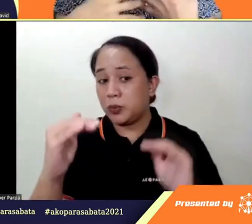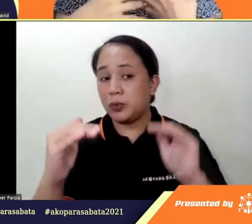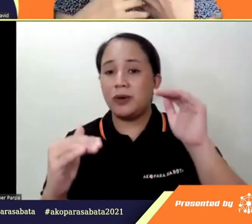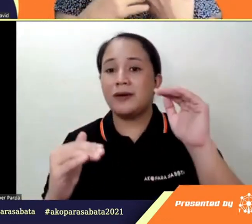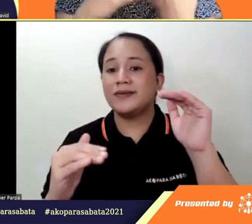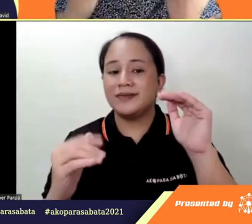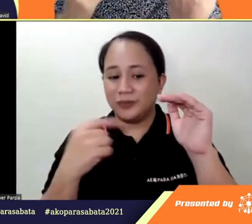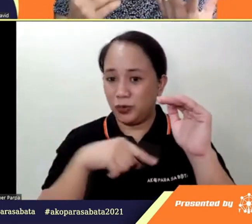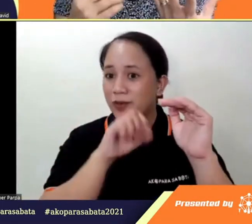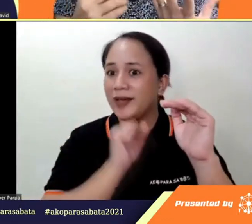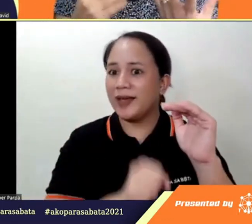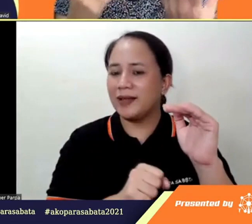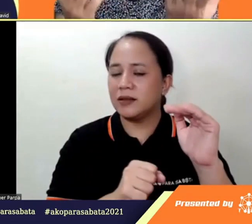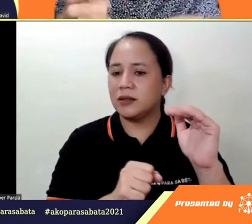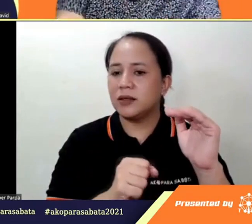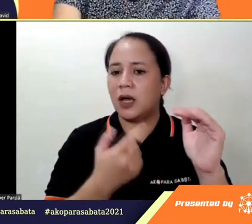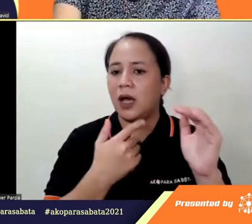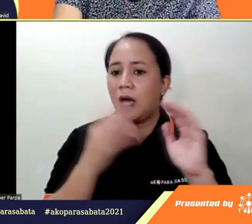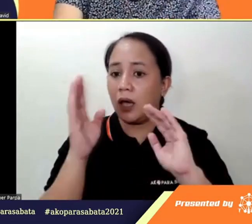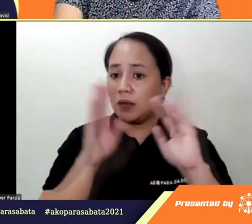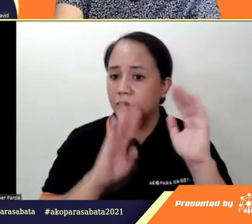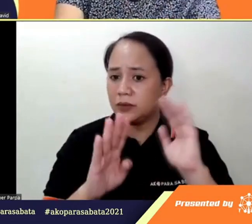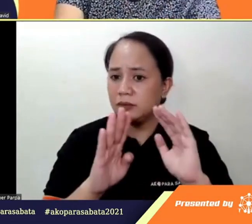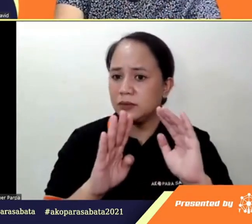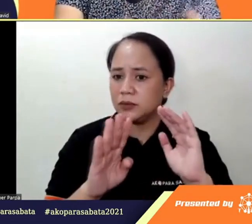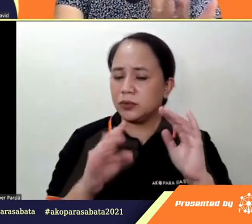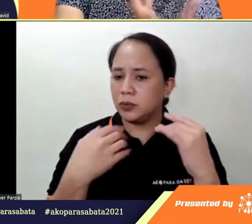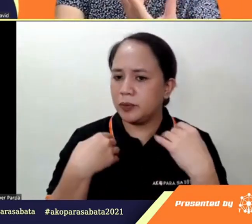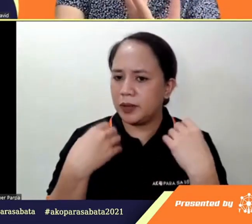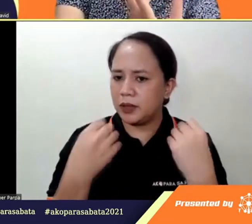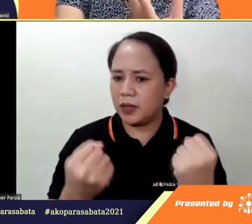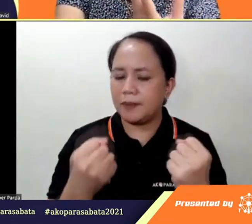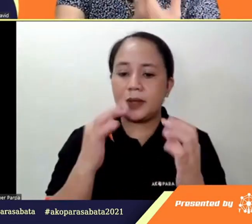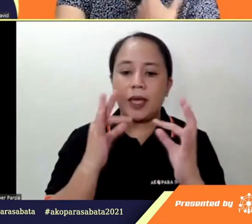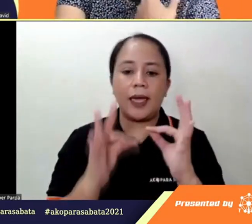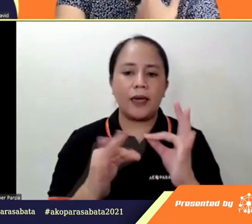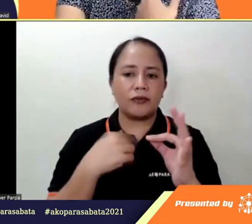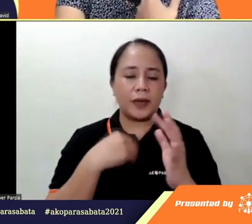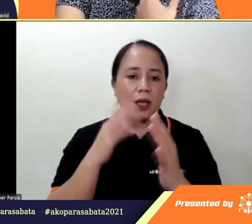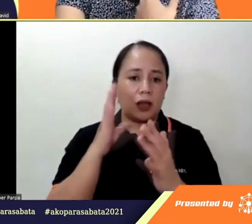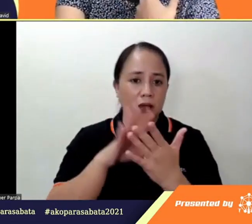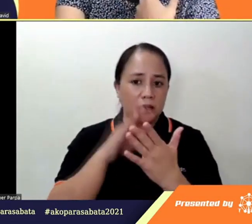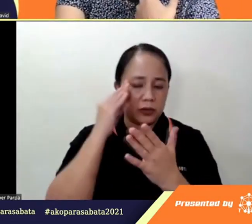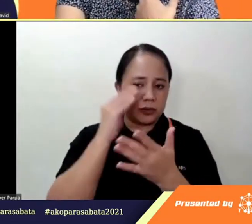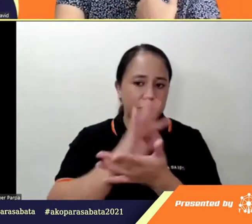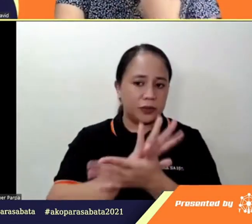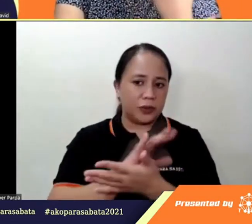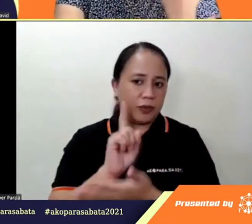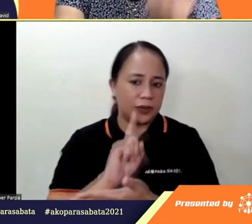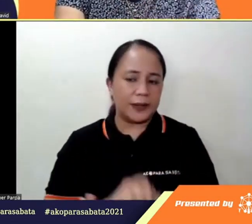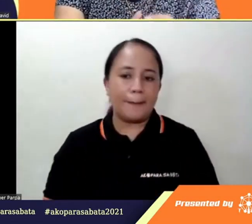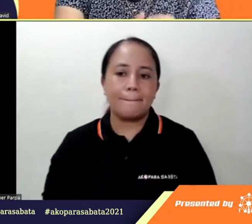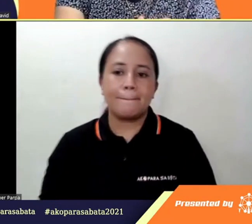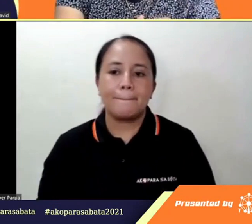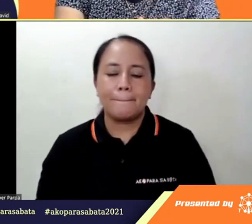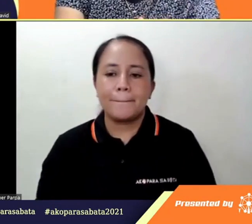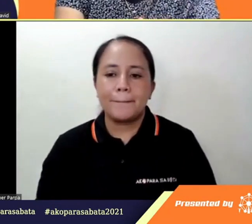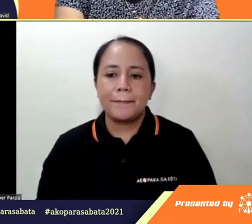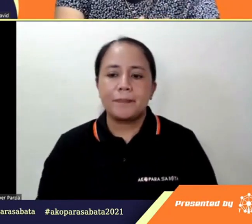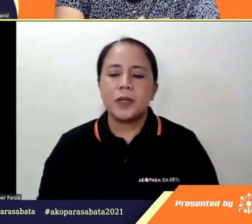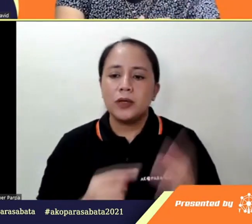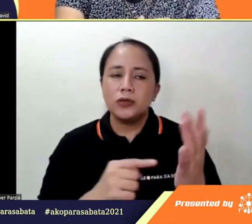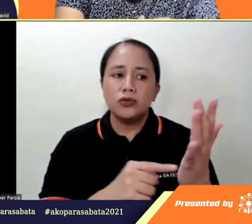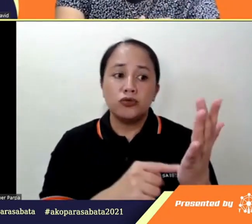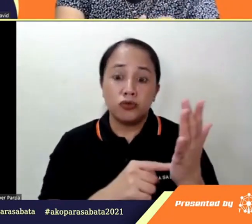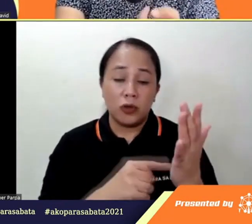adversities. Bawat trahedya pinapatatag tayo. At kung may isang bagay akong natutuhan sa pandemic na ito, ipinakita nito sa